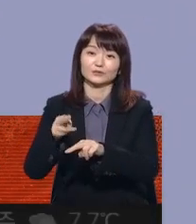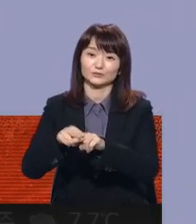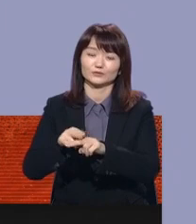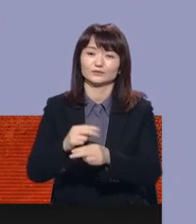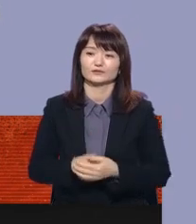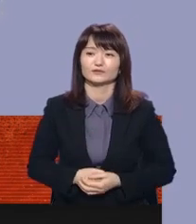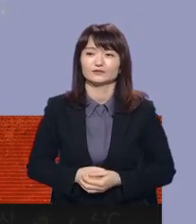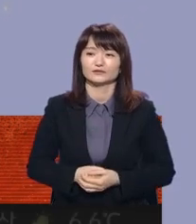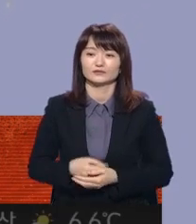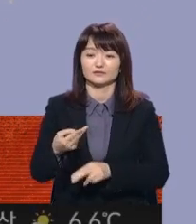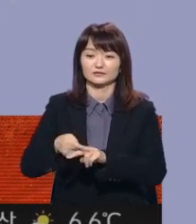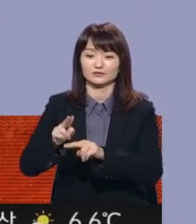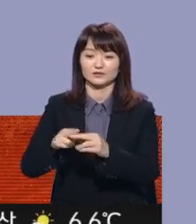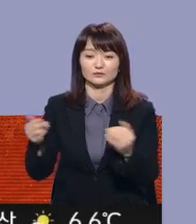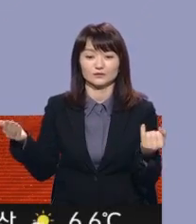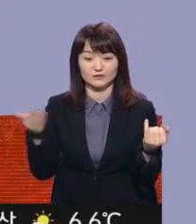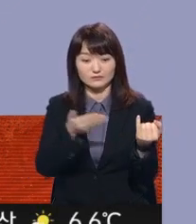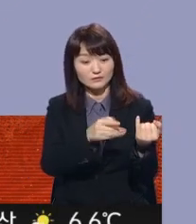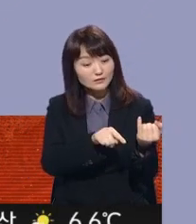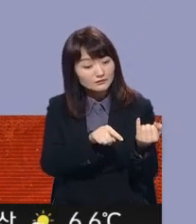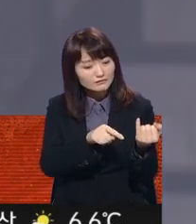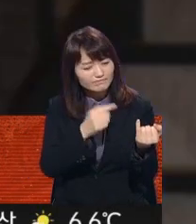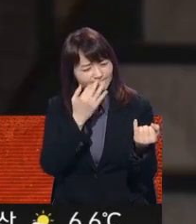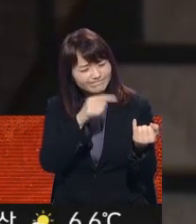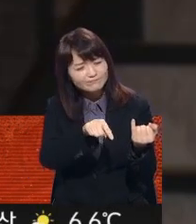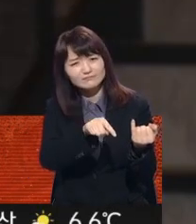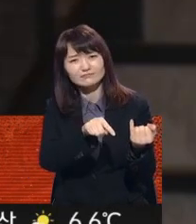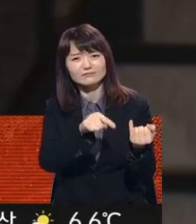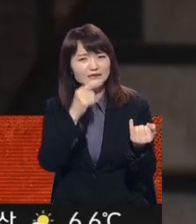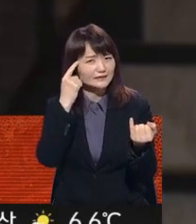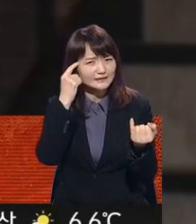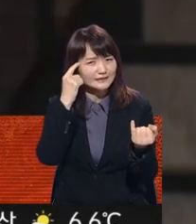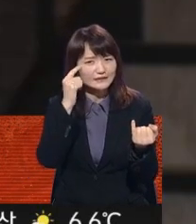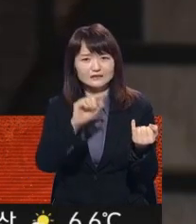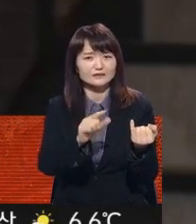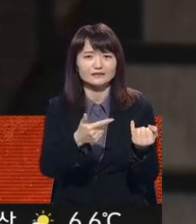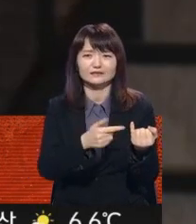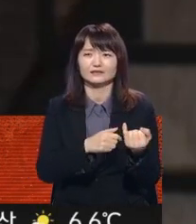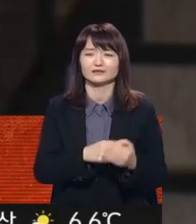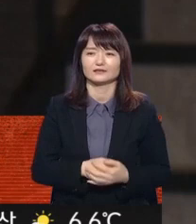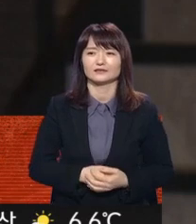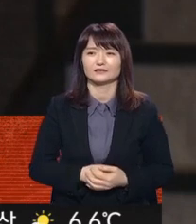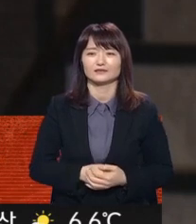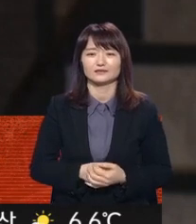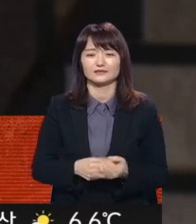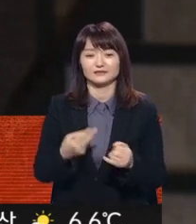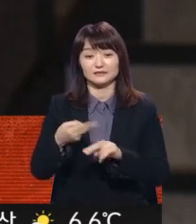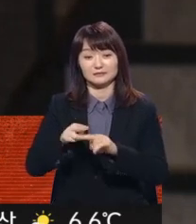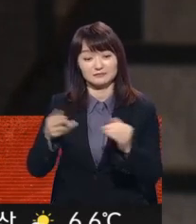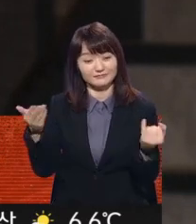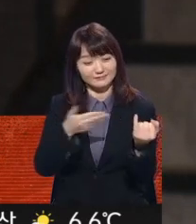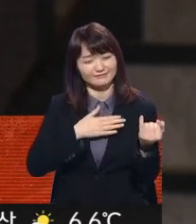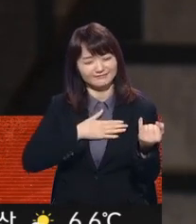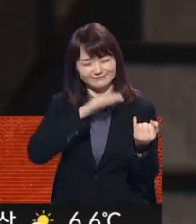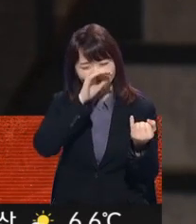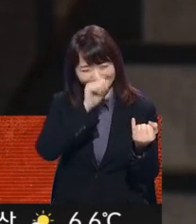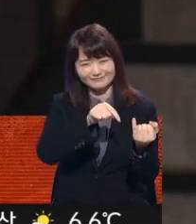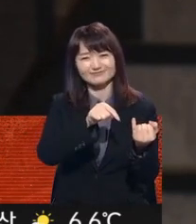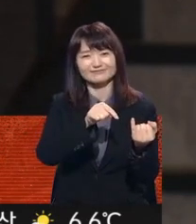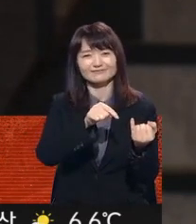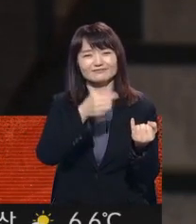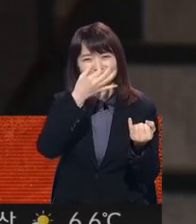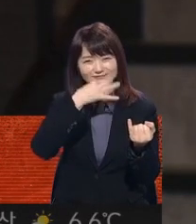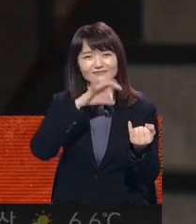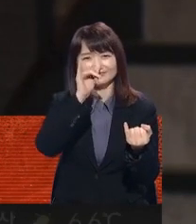그 받는 사람이 받아서 이게 무슨 쓰레기 종량제다 이렇게 생각을 하는 것이 아니라, 아, 이건 기분이 좋다라고 느껴야 그게 선물의 효과가